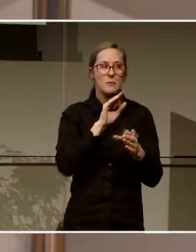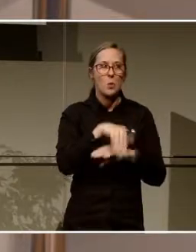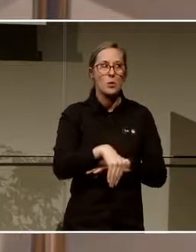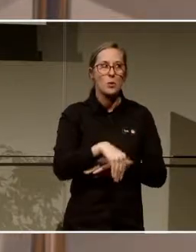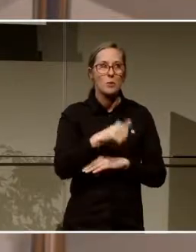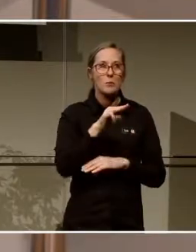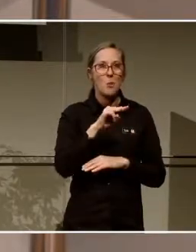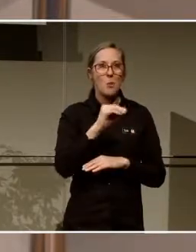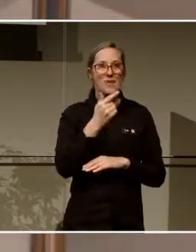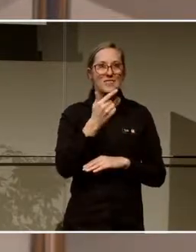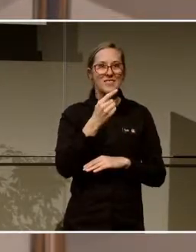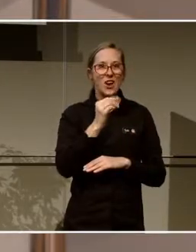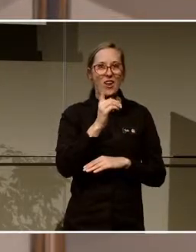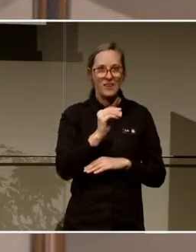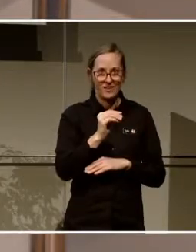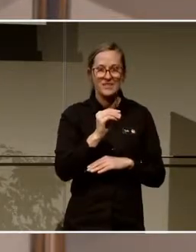får också